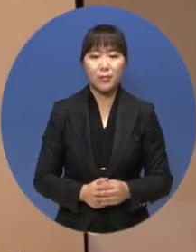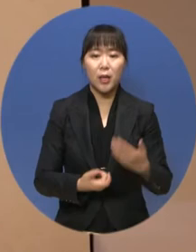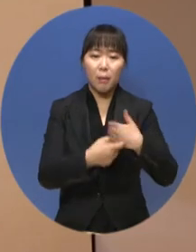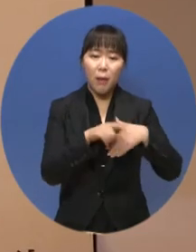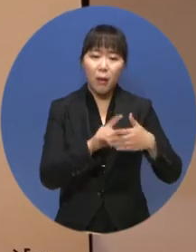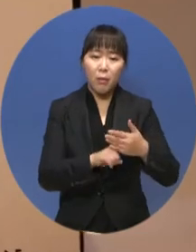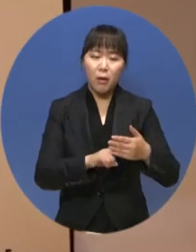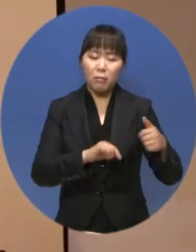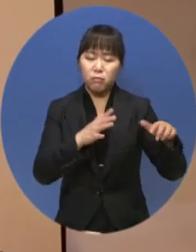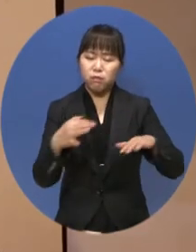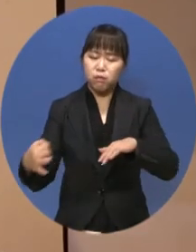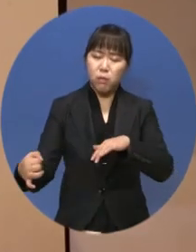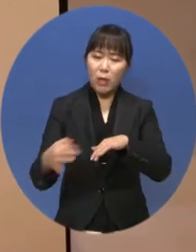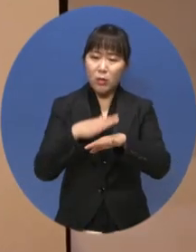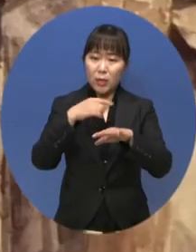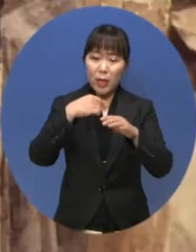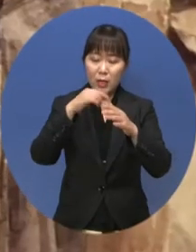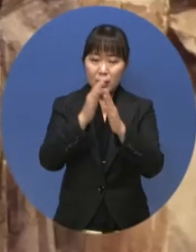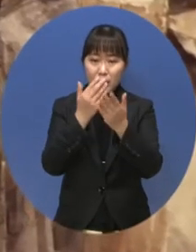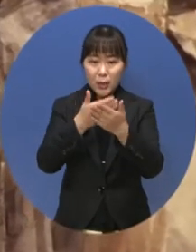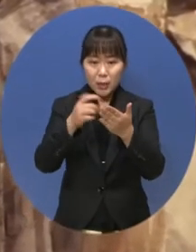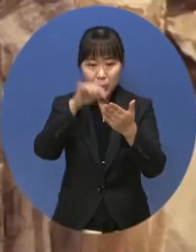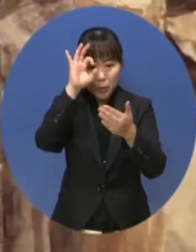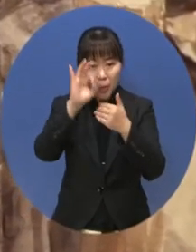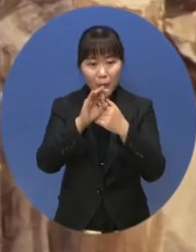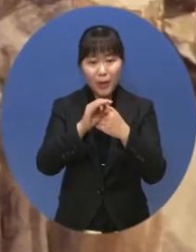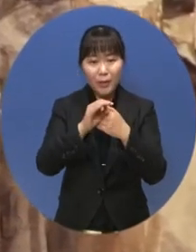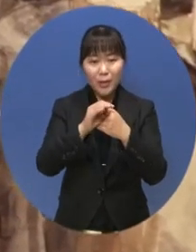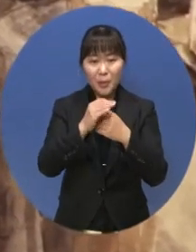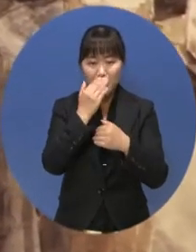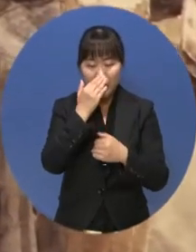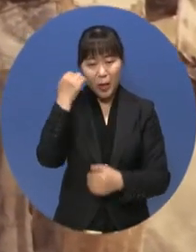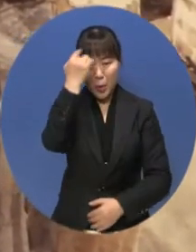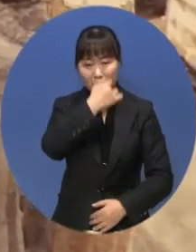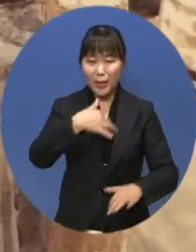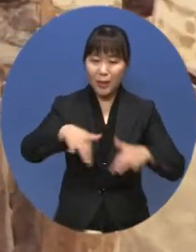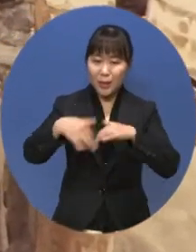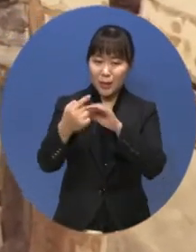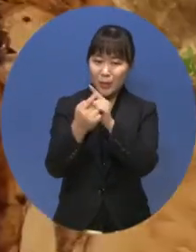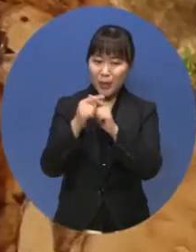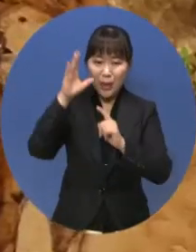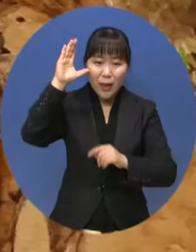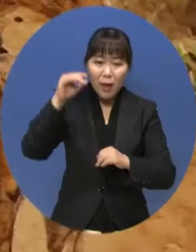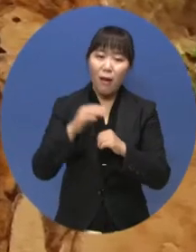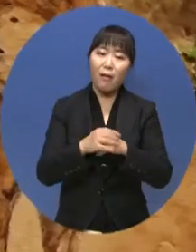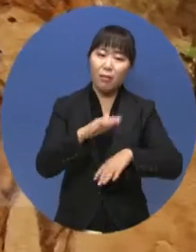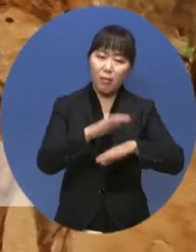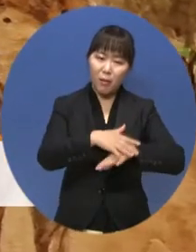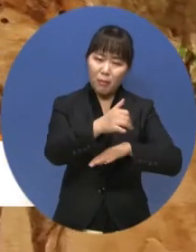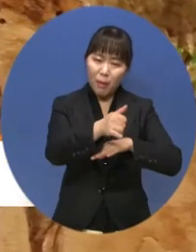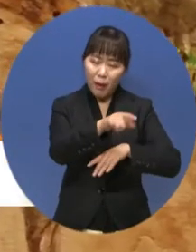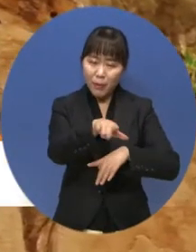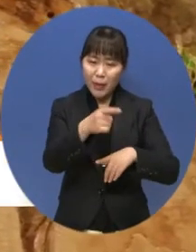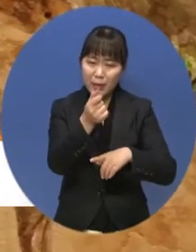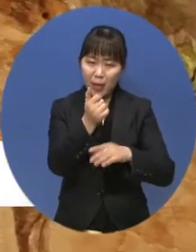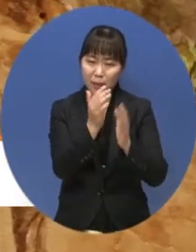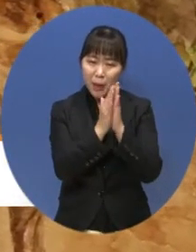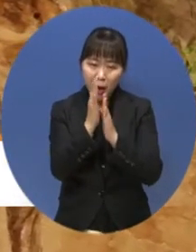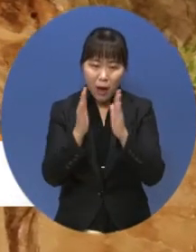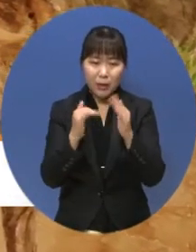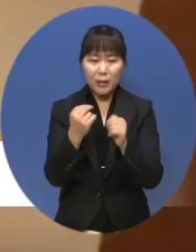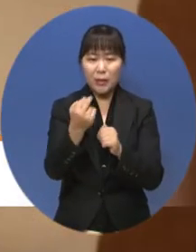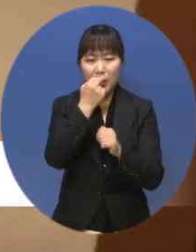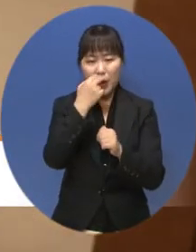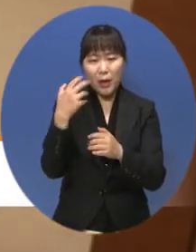마음은 파도친다 속 그림들 속에는 착한 얼굴들, 길에서 만난 개, 텃밭의 작은 식물 등